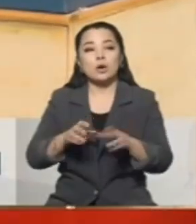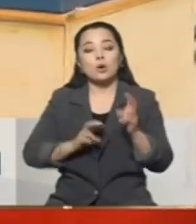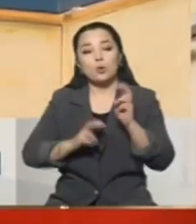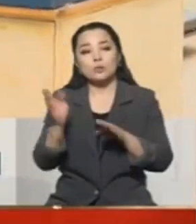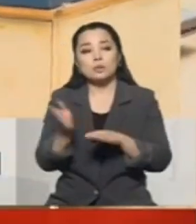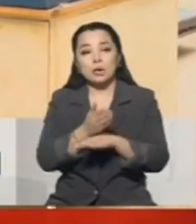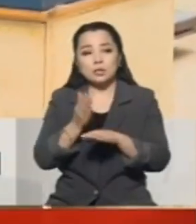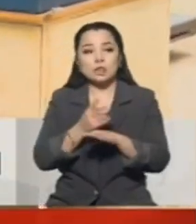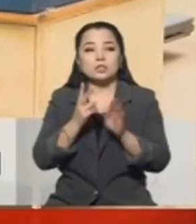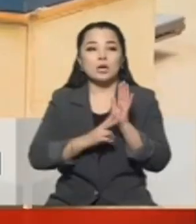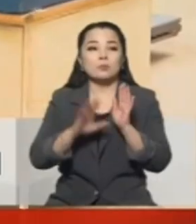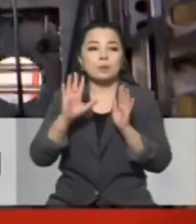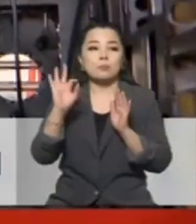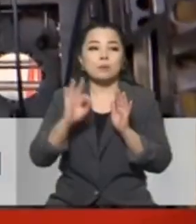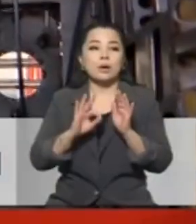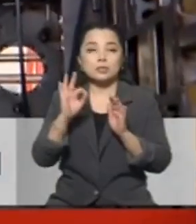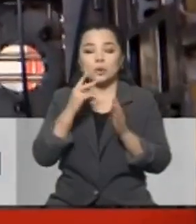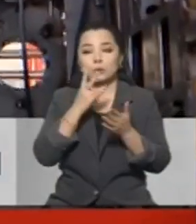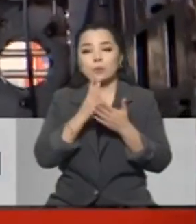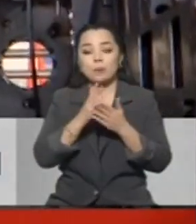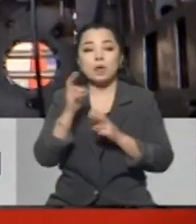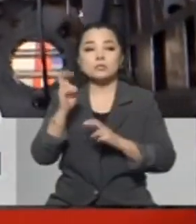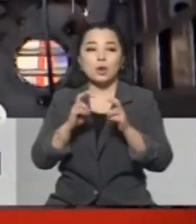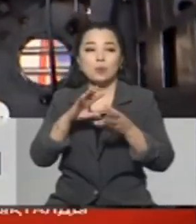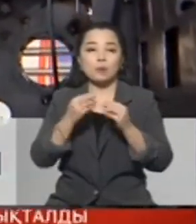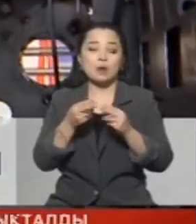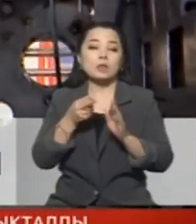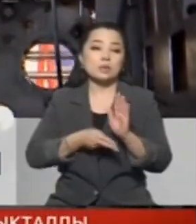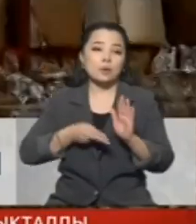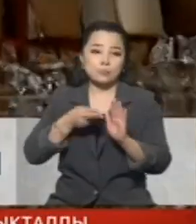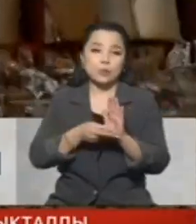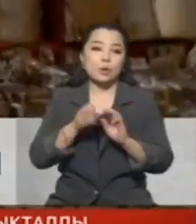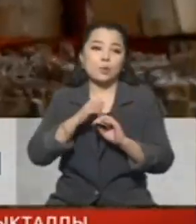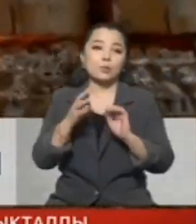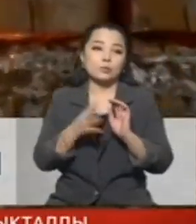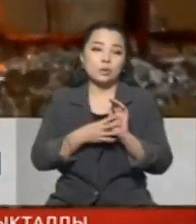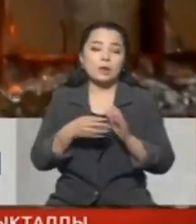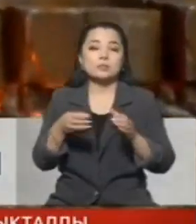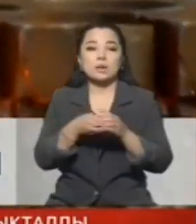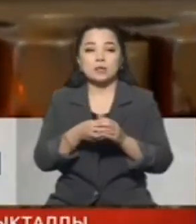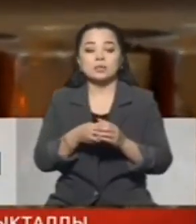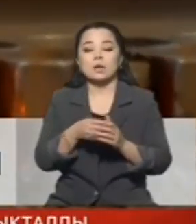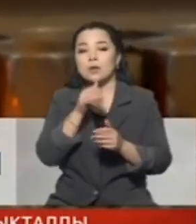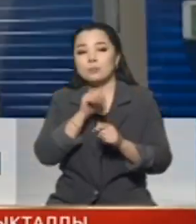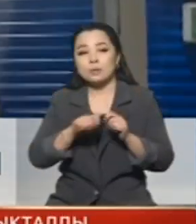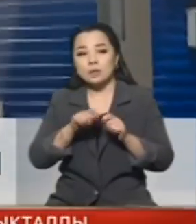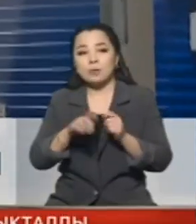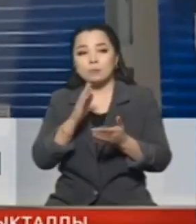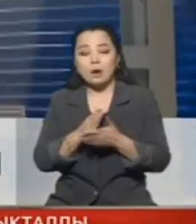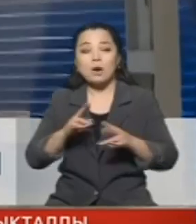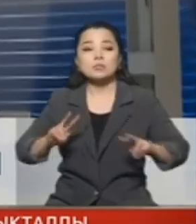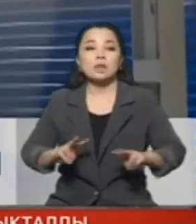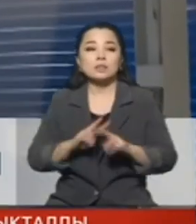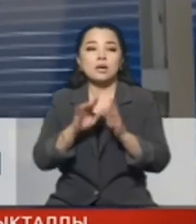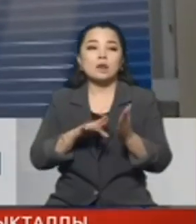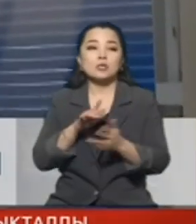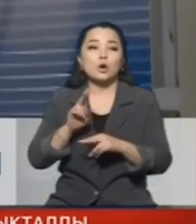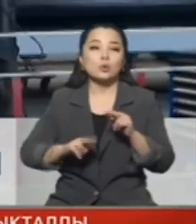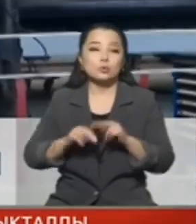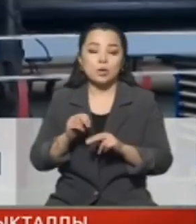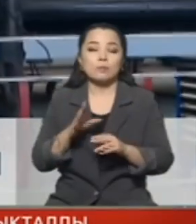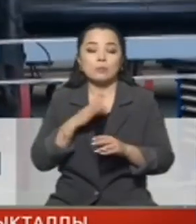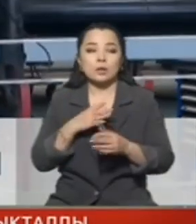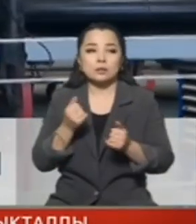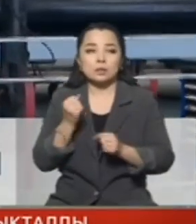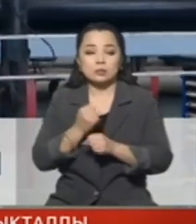көлемі 75%-ға жеткен. Зауыттан шыққан локомотивтер 19 сатылы сынақтан өтеді. Қазір Астанада құрастырылған